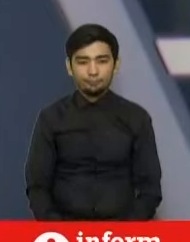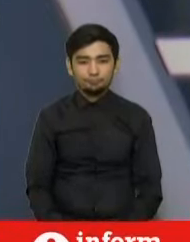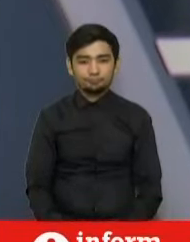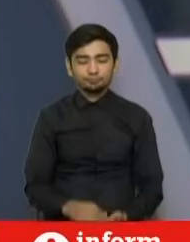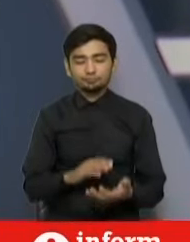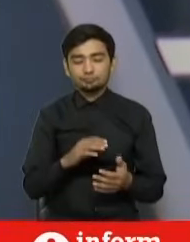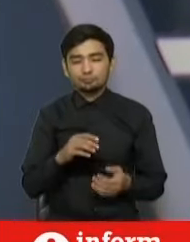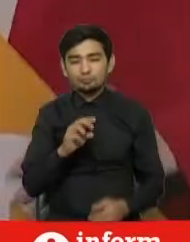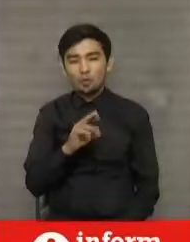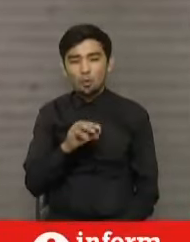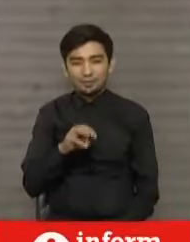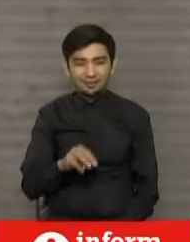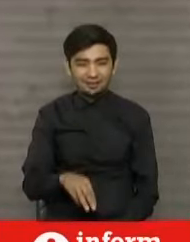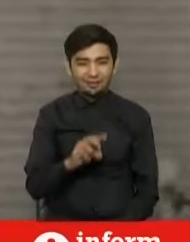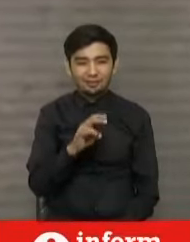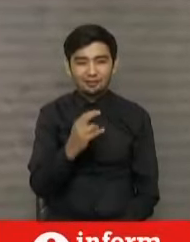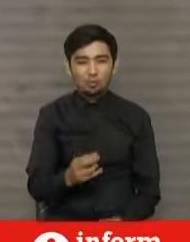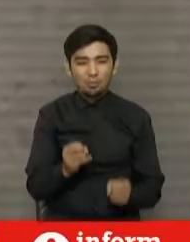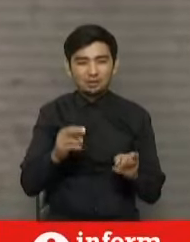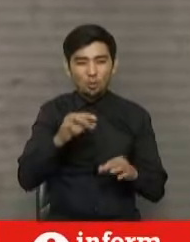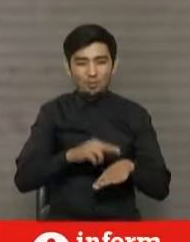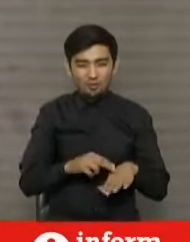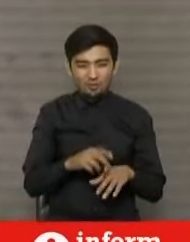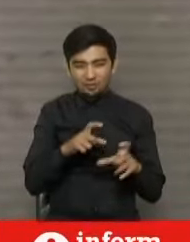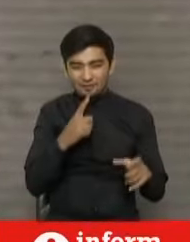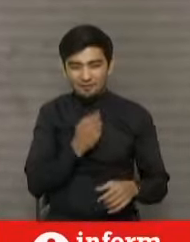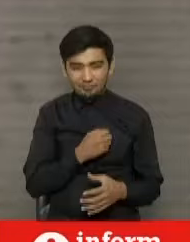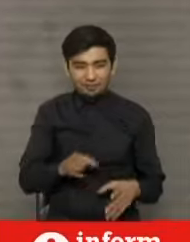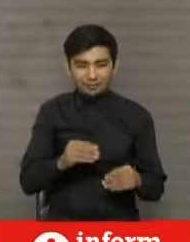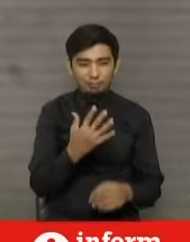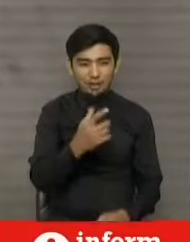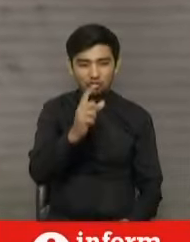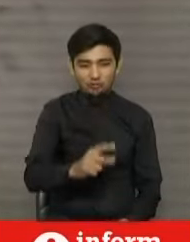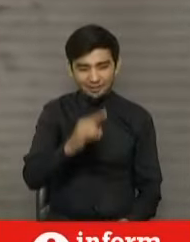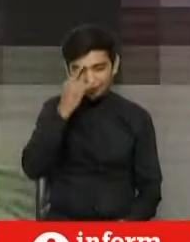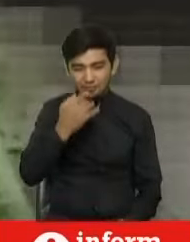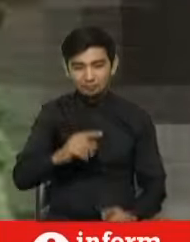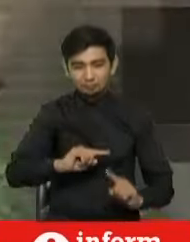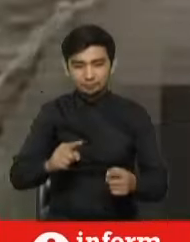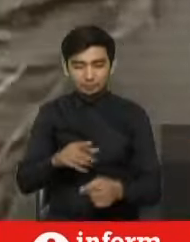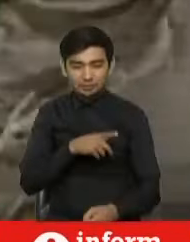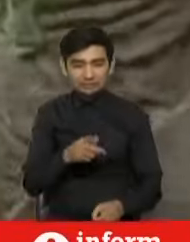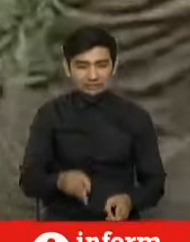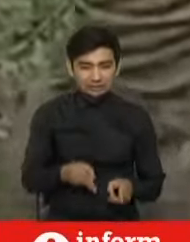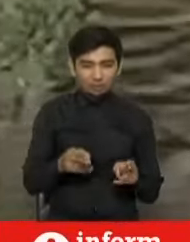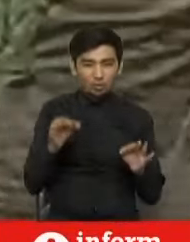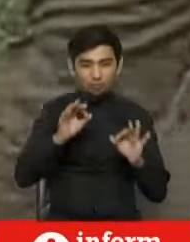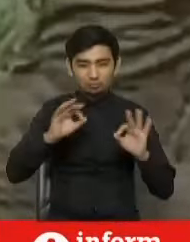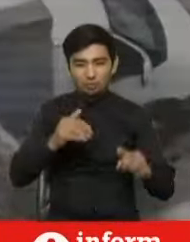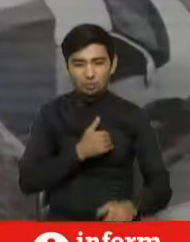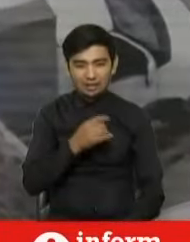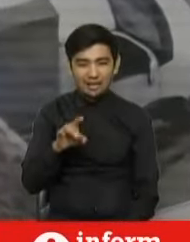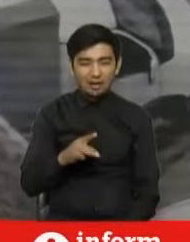сотрудники комитета национальной безопасности задержали пятерых граждан Казахстана их обвиняют в пропаганде терроризма разжигании